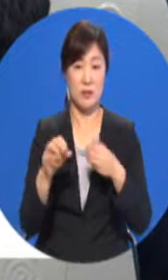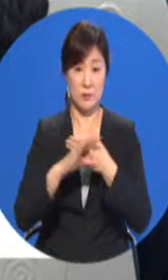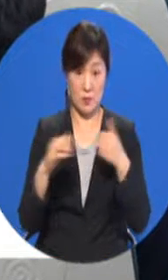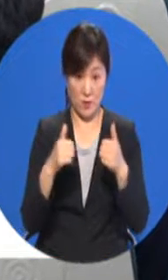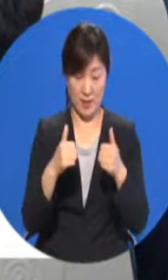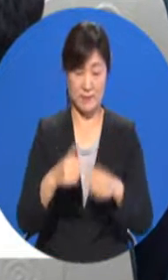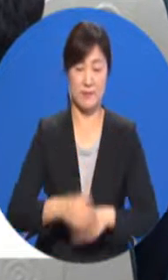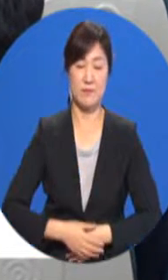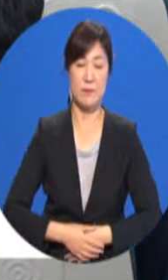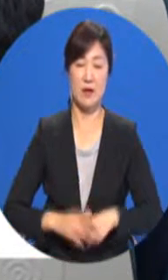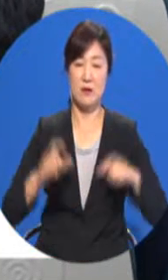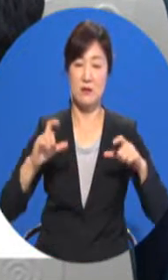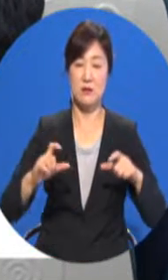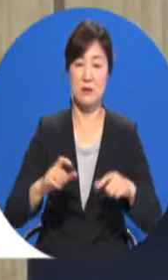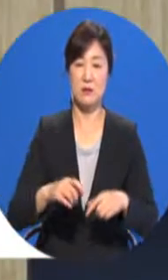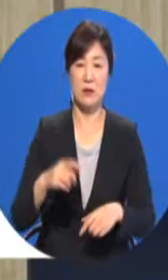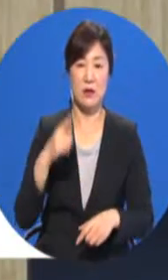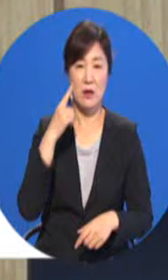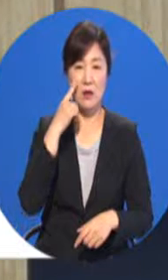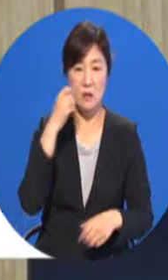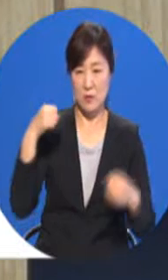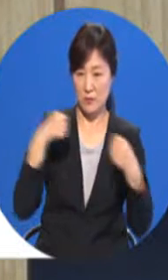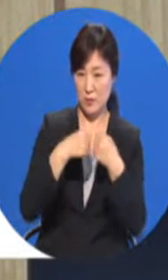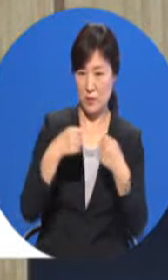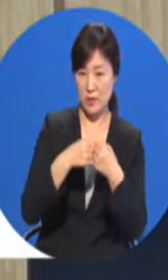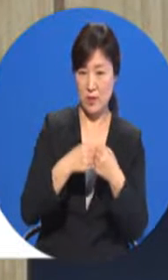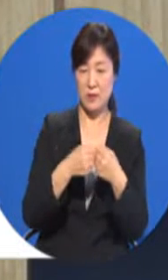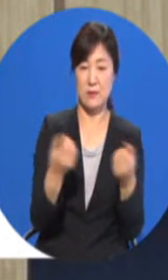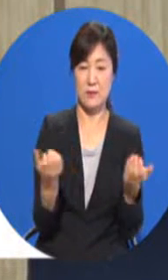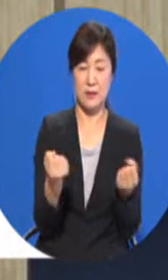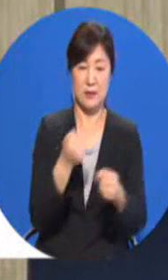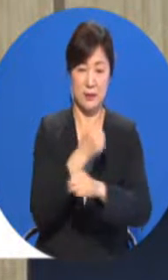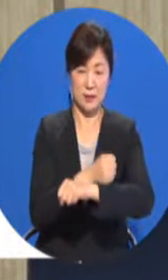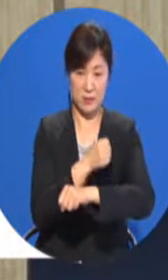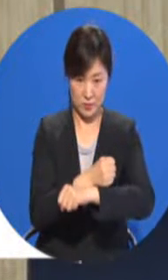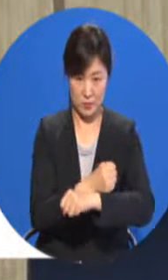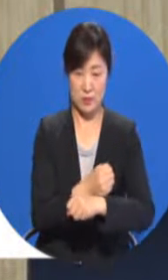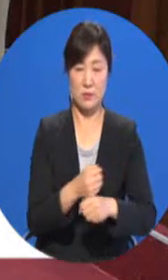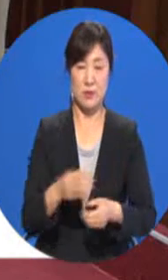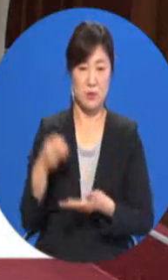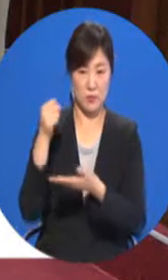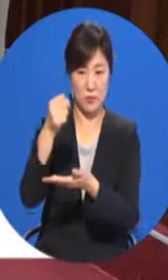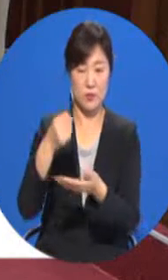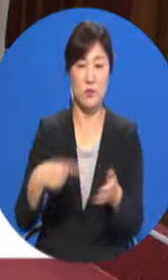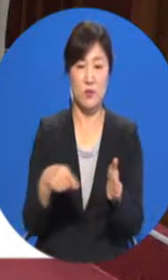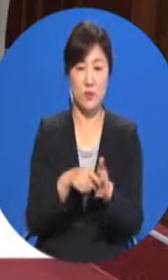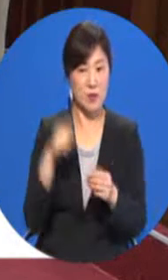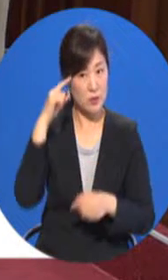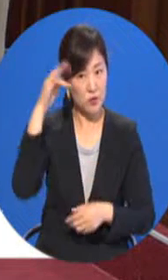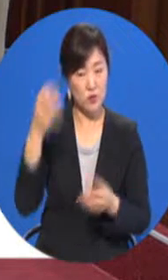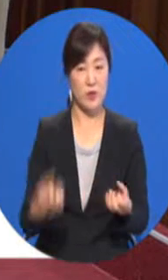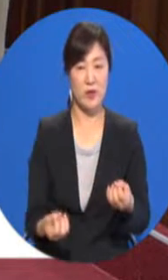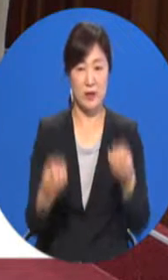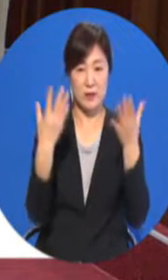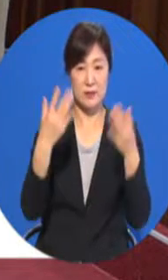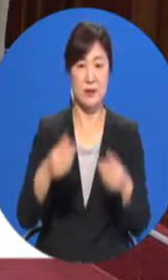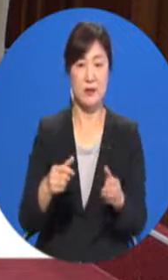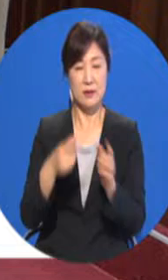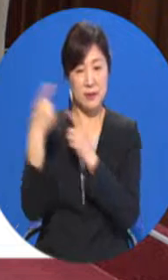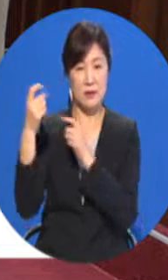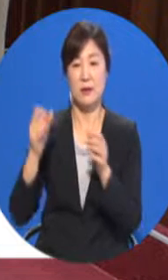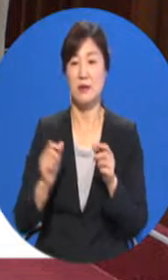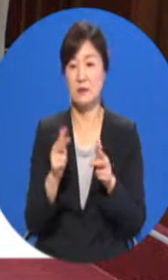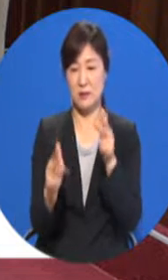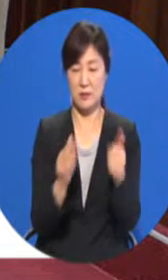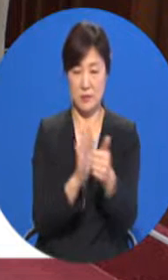임시회에서 지역 내 항일 독립운동 업적을 기리기 위해 유적지 보전과 추모 행사 추진 등 기념 사업을